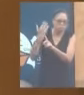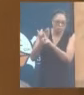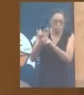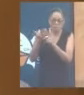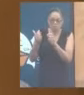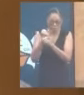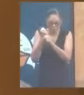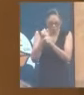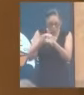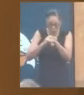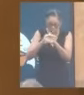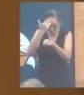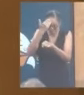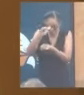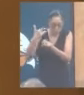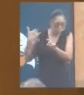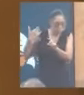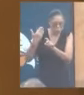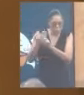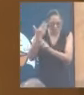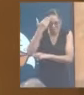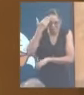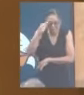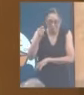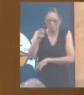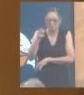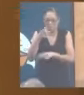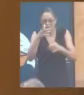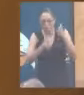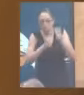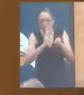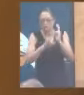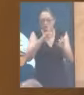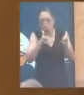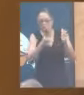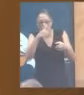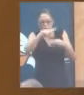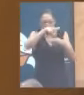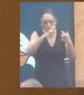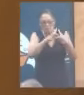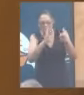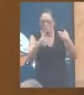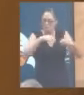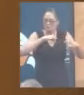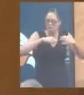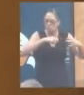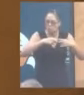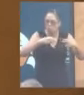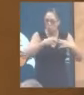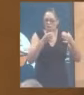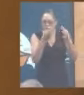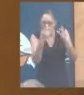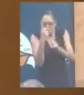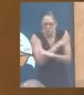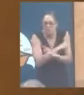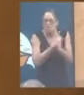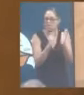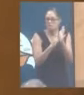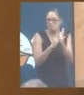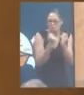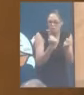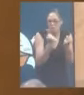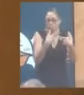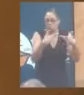politiques. Vous savez personnellement qu'il y a quelquefois des tensions, qu'il y a des moments difficiles, il y a des moments forts. Et